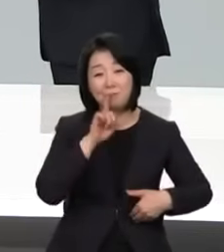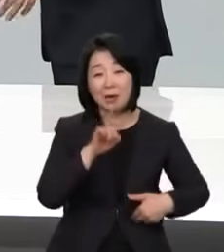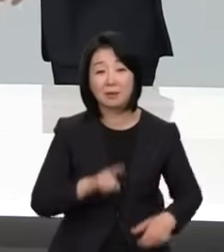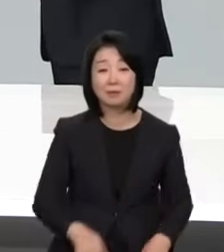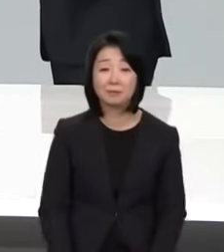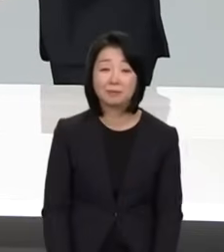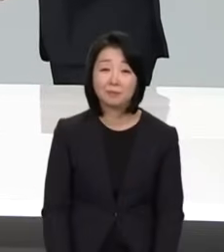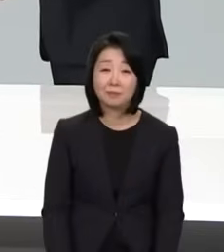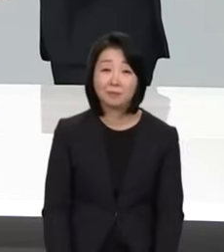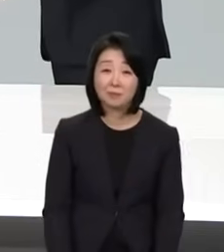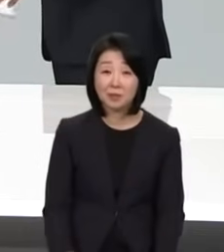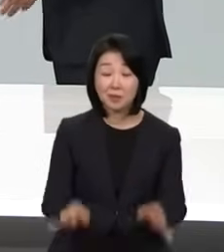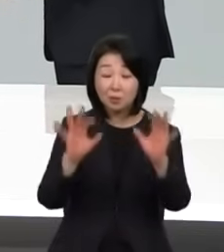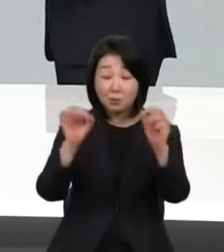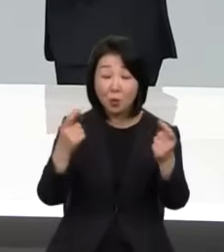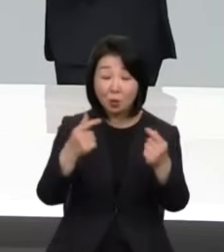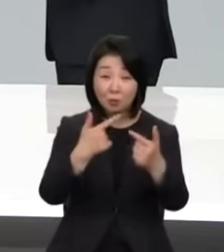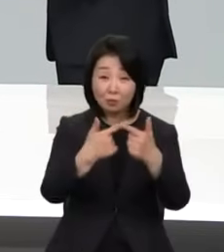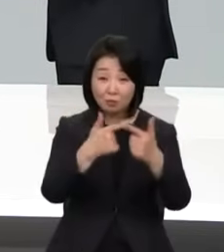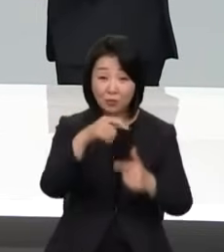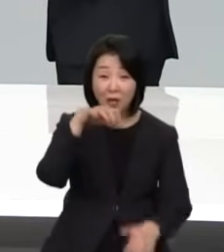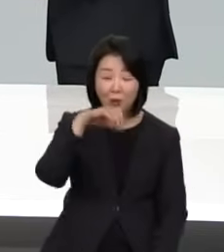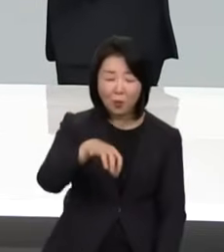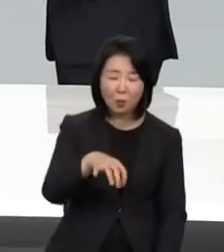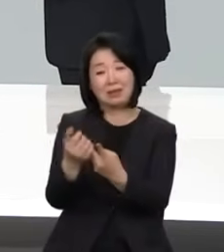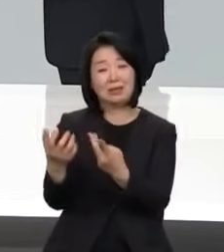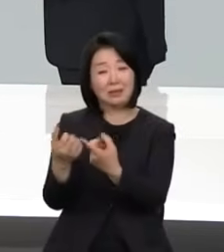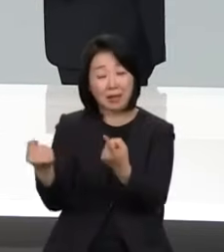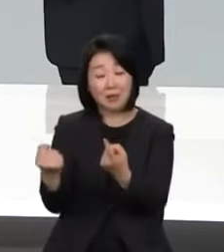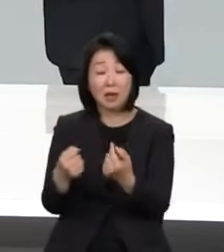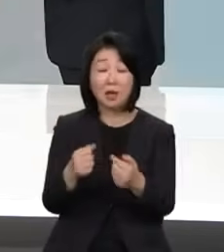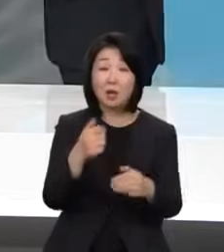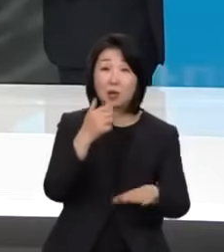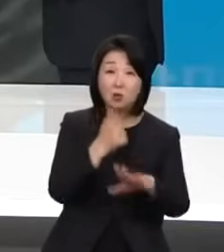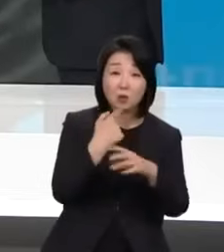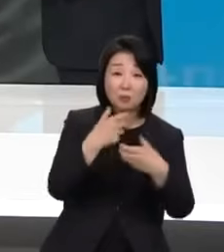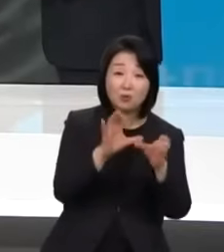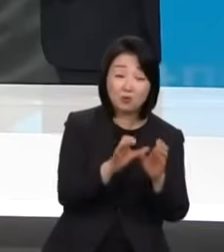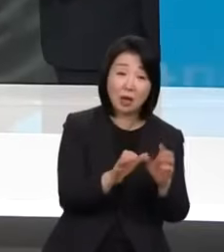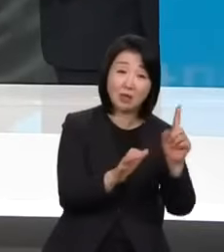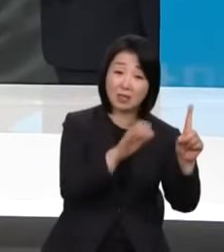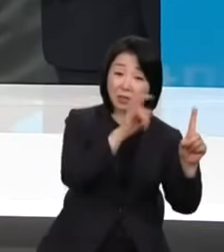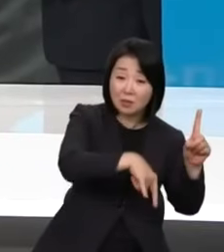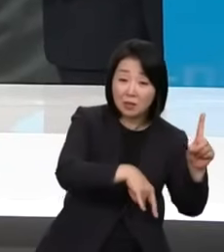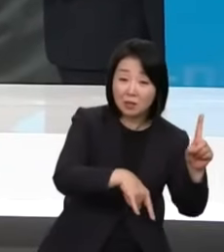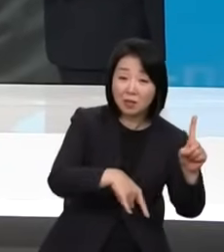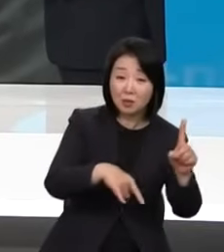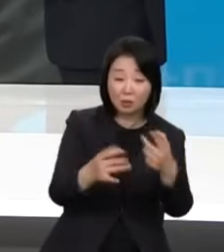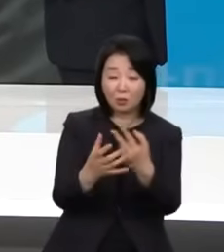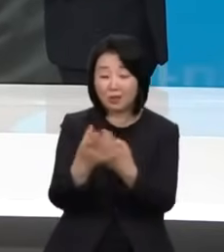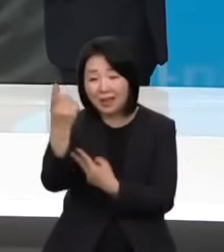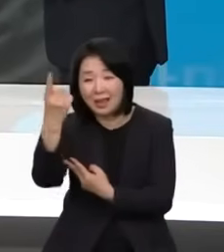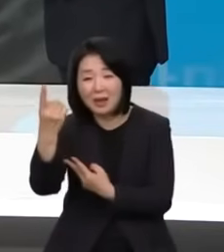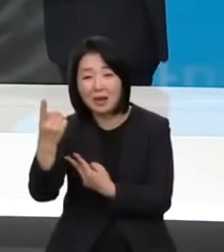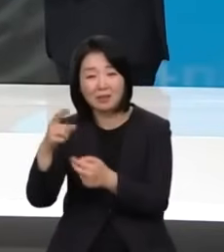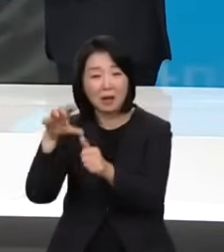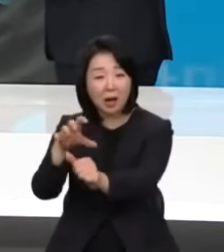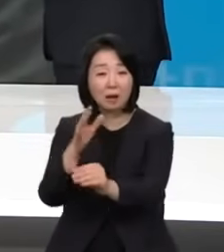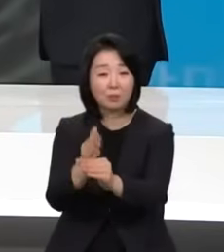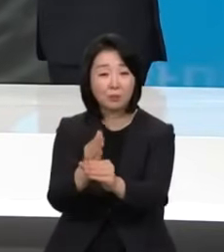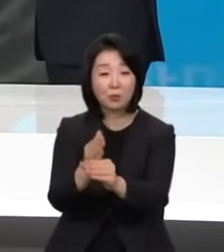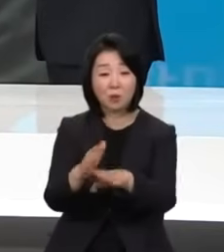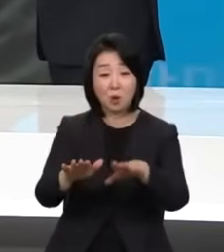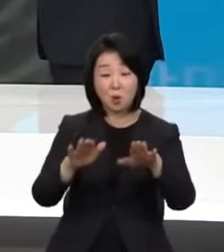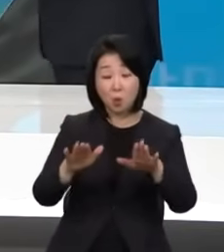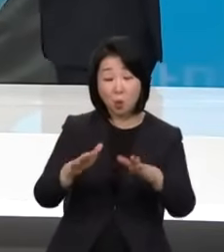자, 지금 앞서 보신 것처럼 지금 부산 수영구는 3파전이잖아요. 자, 그러다 보니까 지금 단일화를 장해찬 후보는 압박하고 있습니다. 그래서